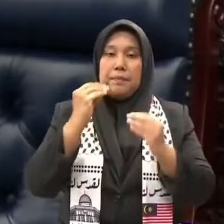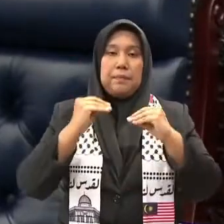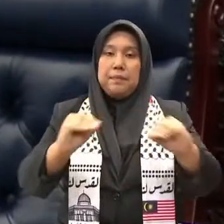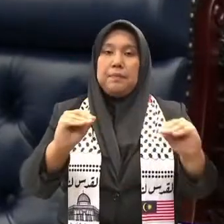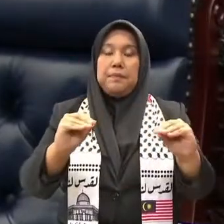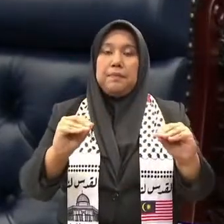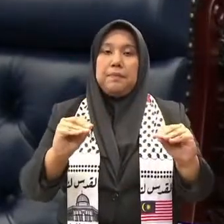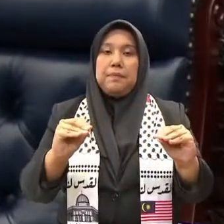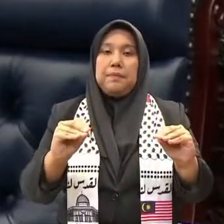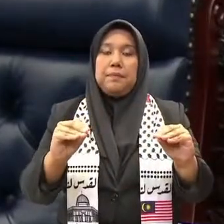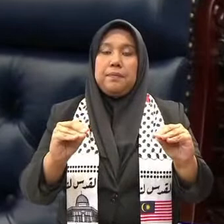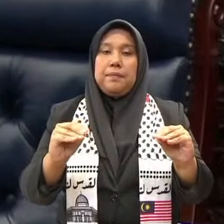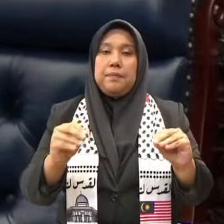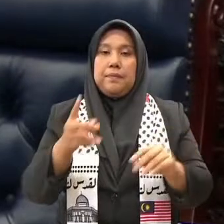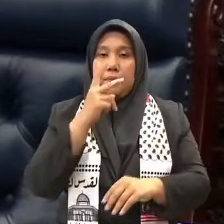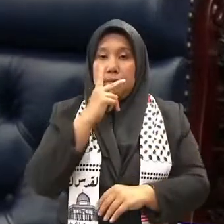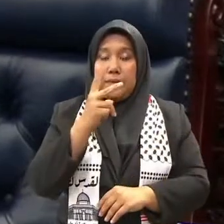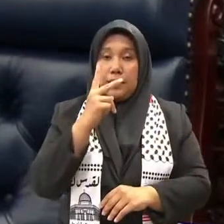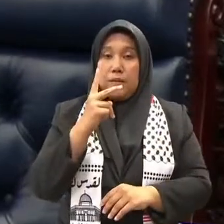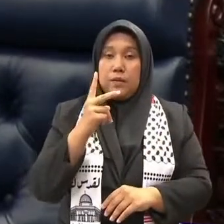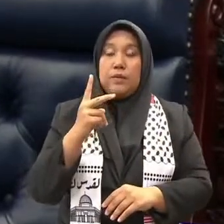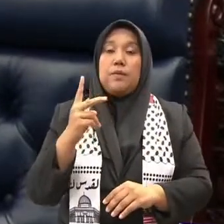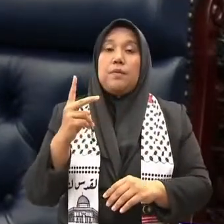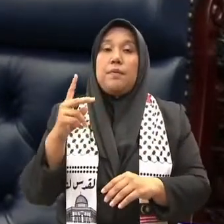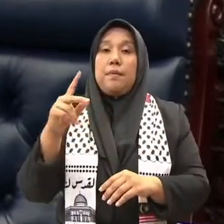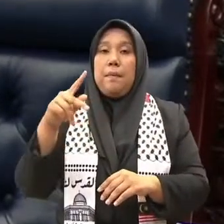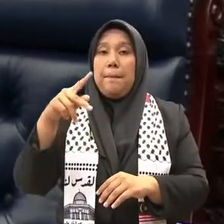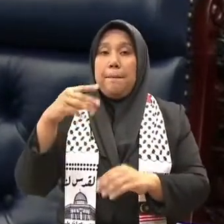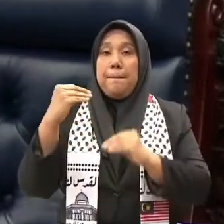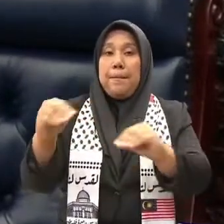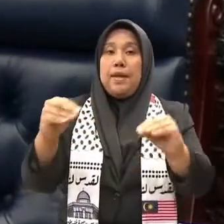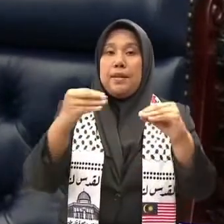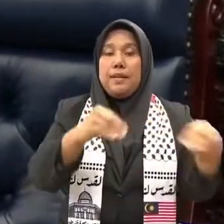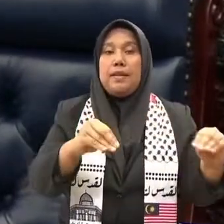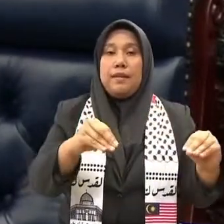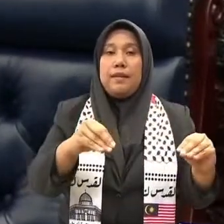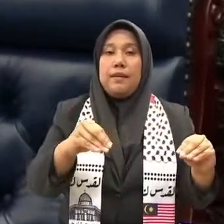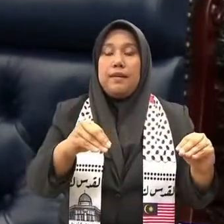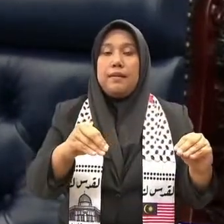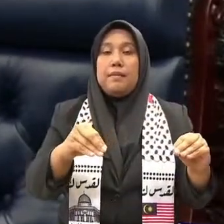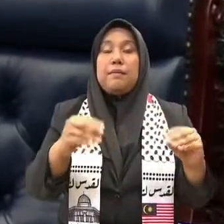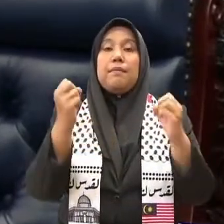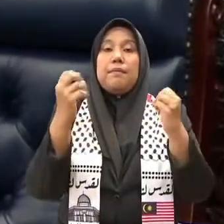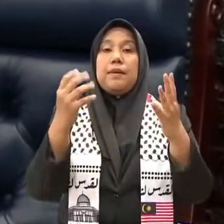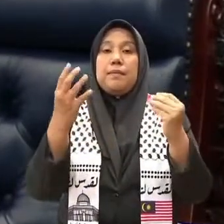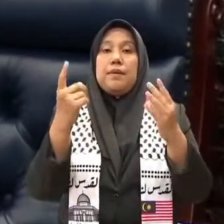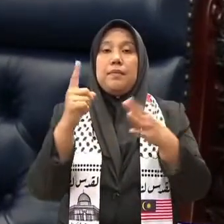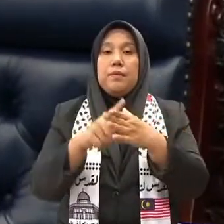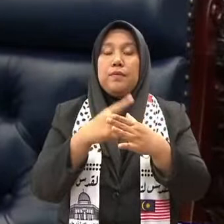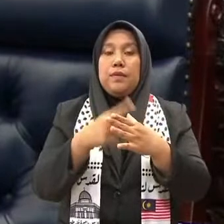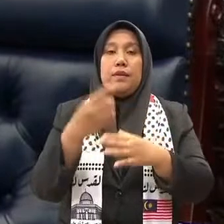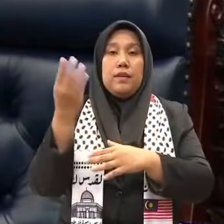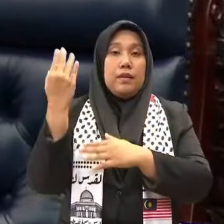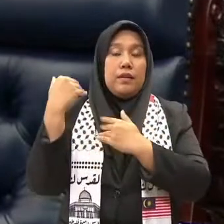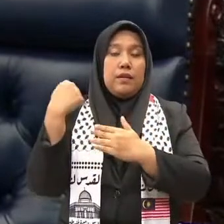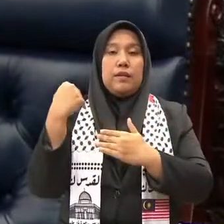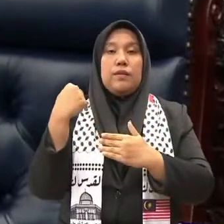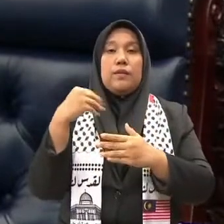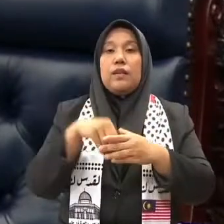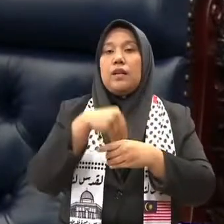kalau kita melihat dari segi pasaran market contohnya berapa bilion beberapa bulan yang lalu keluar daripada